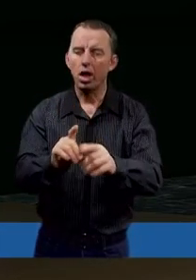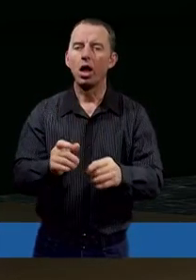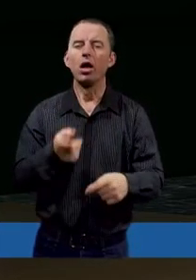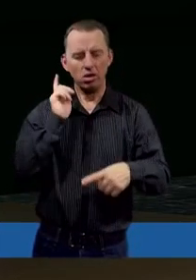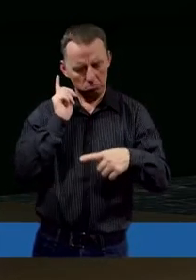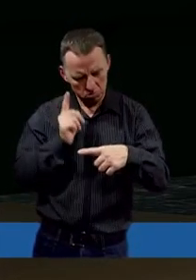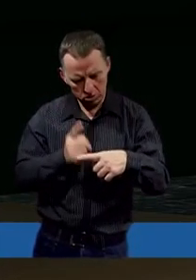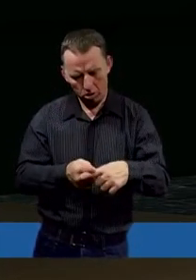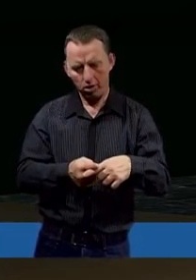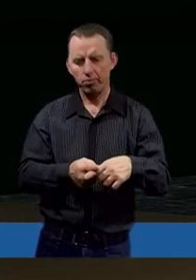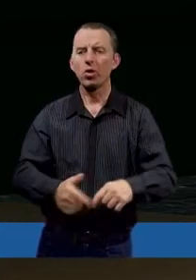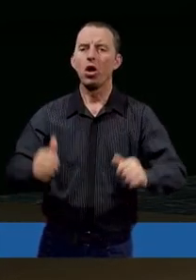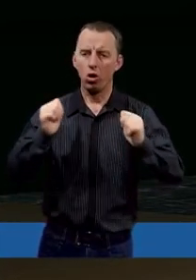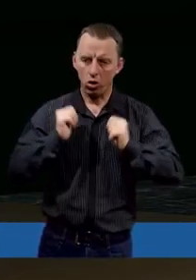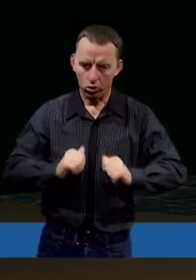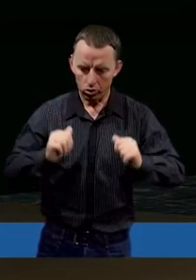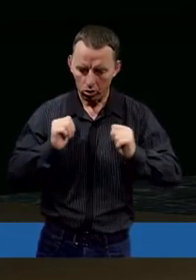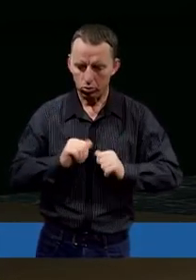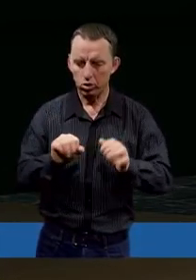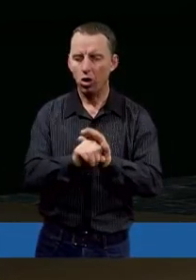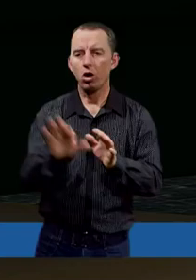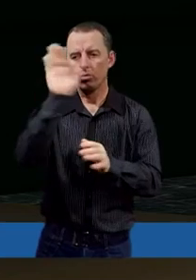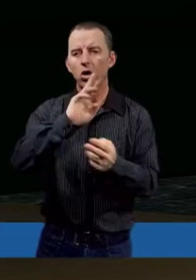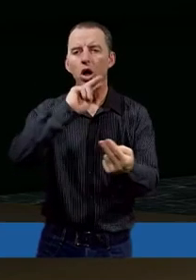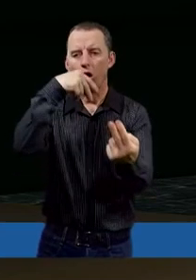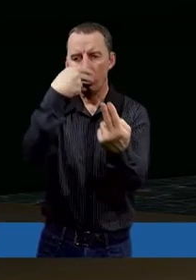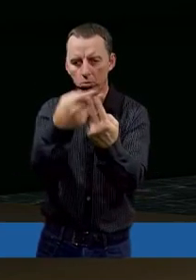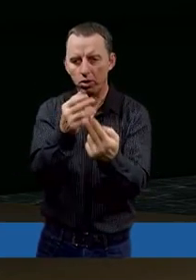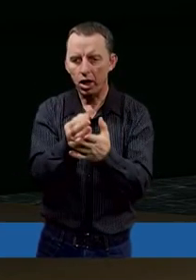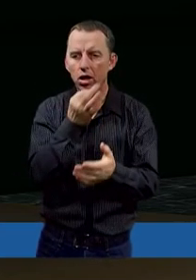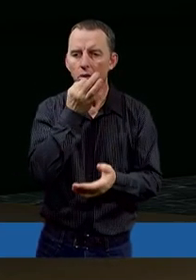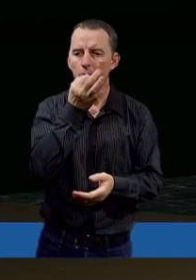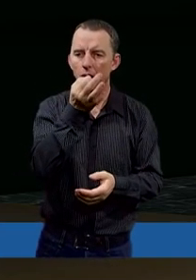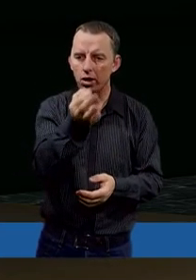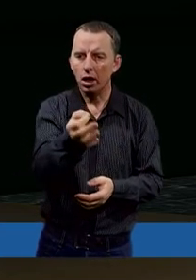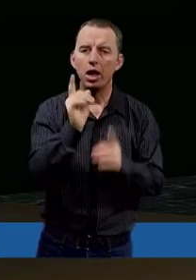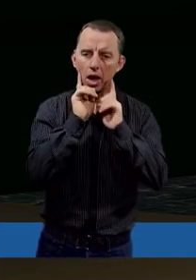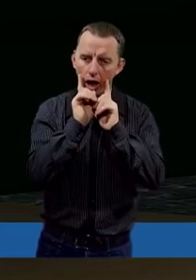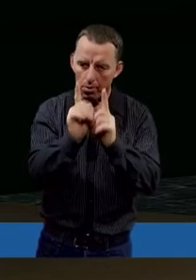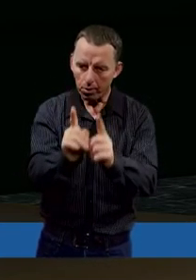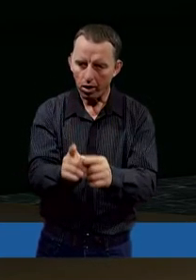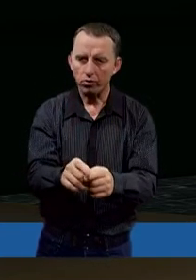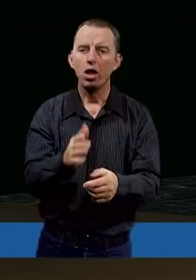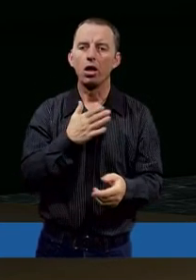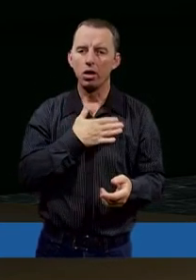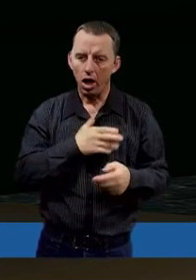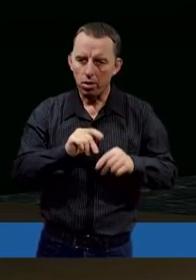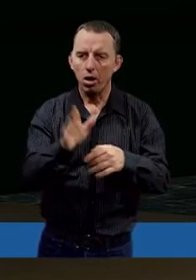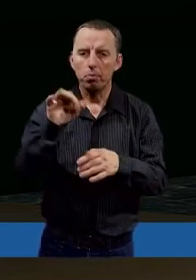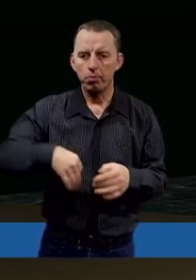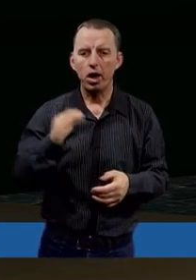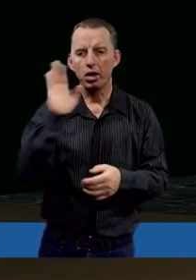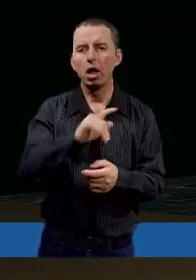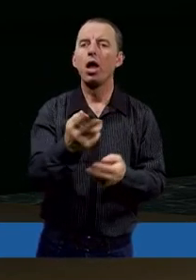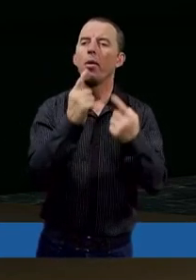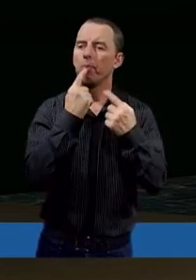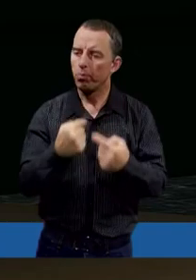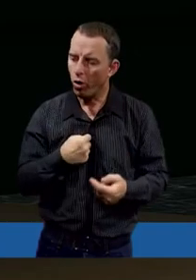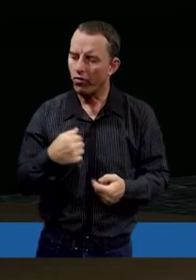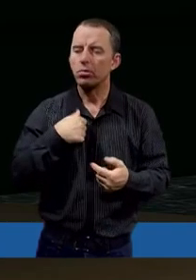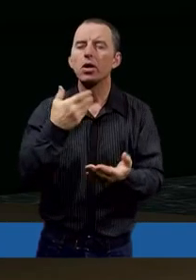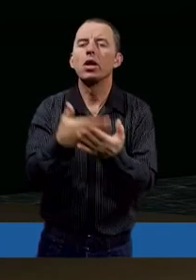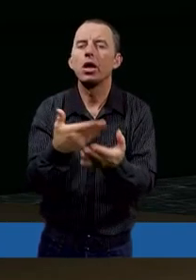konsekwentnie oczekuje od Pana Boga odpowiedzi na jego pytania. i naprawdę domaga się od Pana Boga. Panie Boże, powiedz mi,